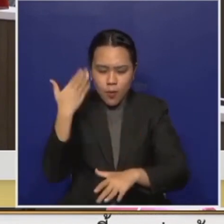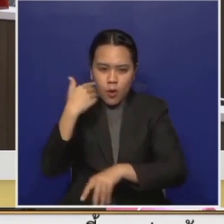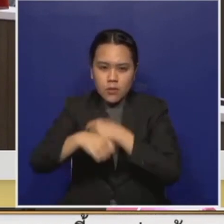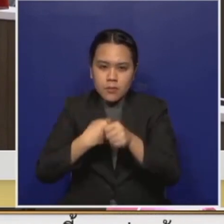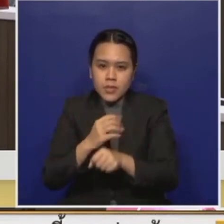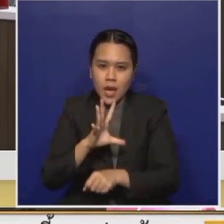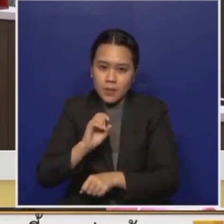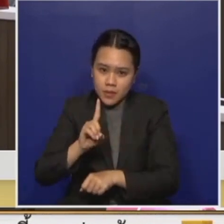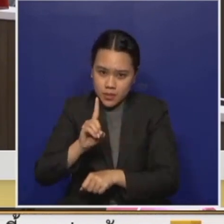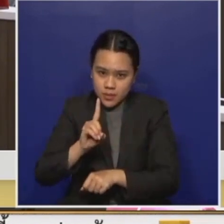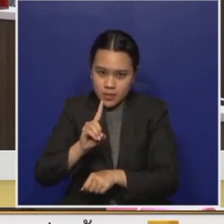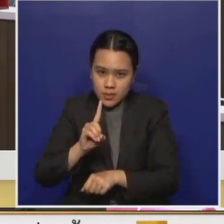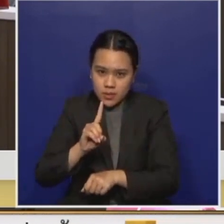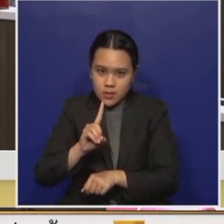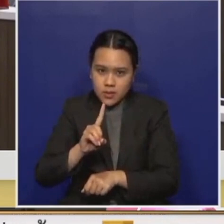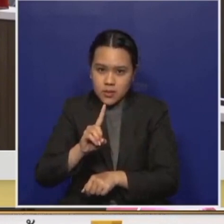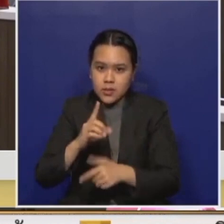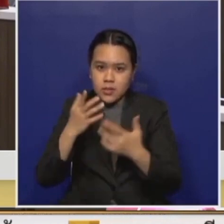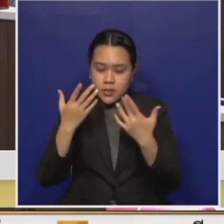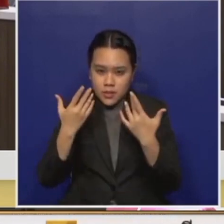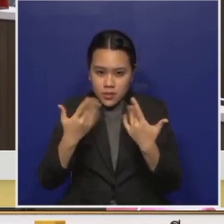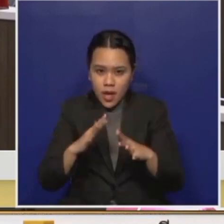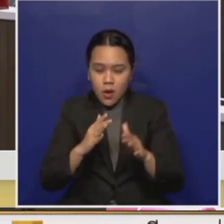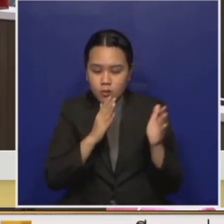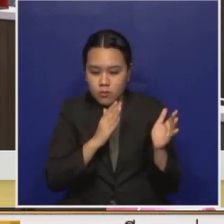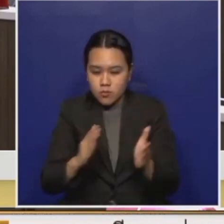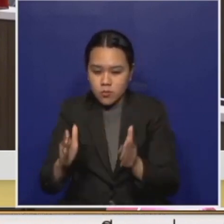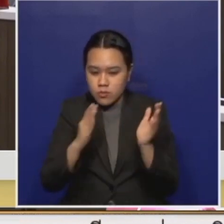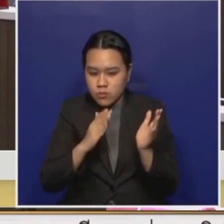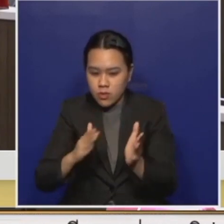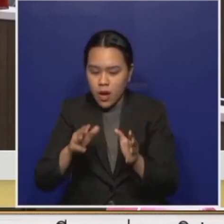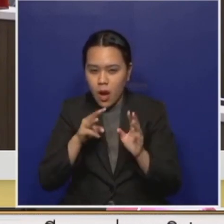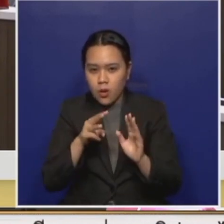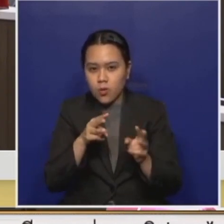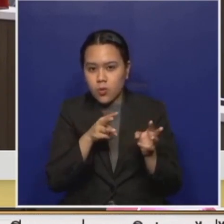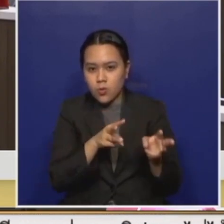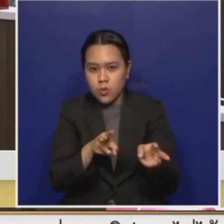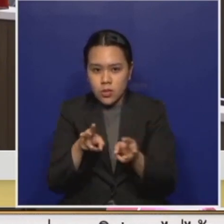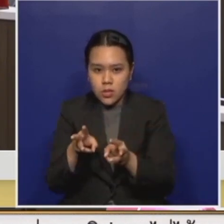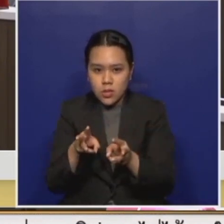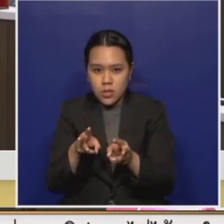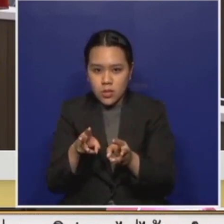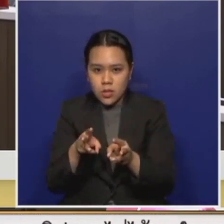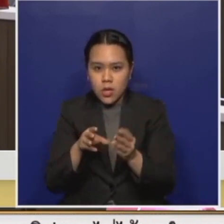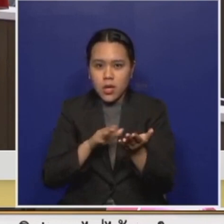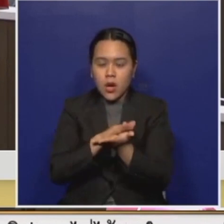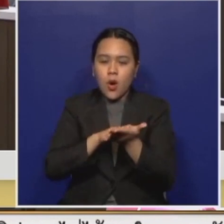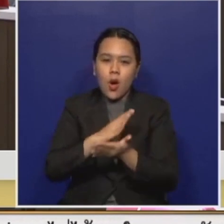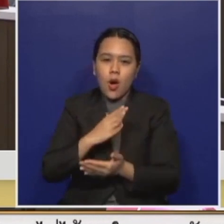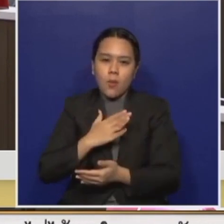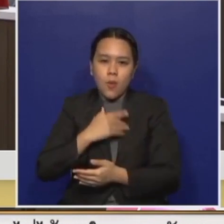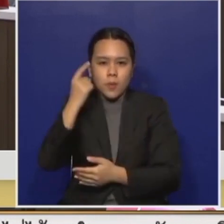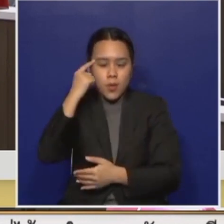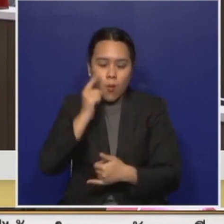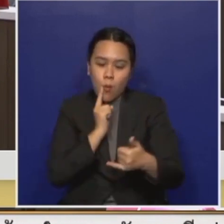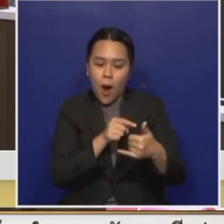ท standard ครัมีการหากระบนการที่จะมาดึงขอภัครบผมอาจจะกลาอะไรห